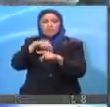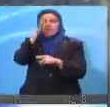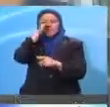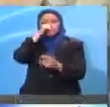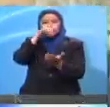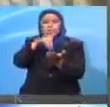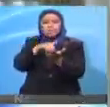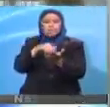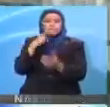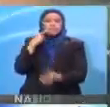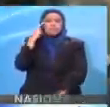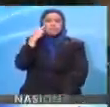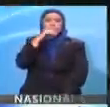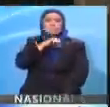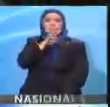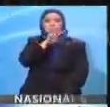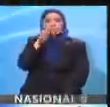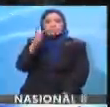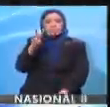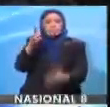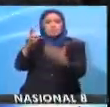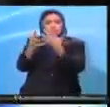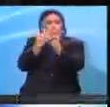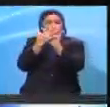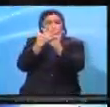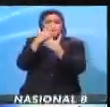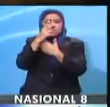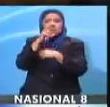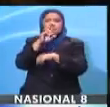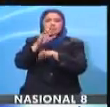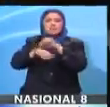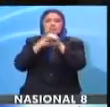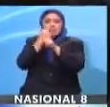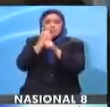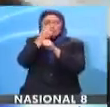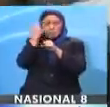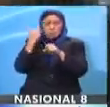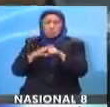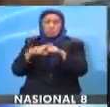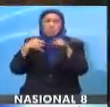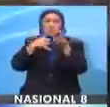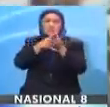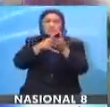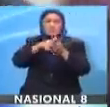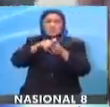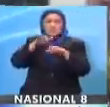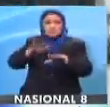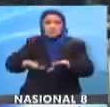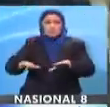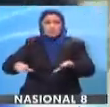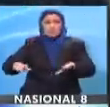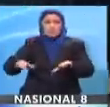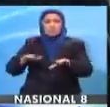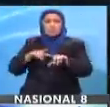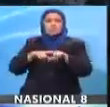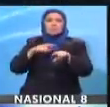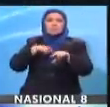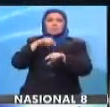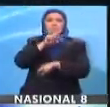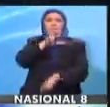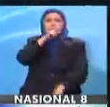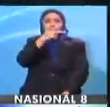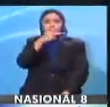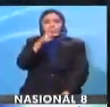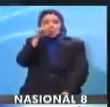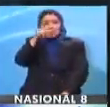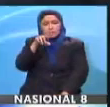22 tahun di penjara 10 tahun akibat merogol mangsa bawah umur berusia 15 tahun 13 Jun tahun lalu di ladang kelapa